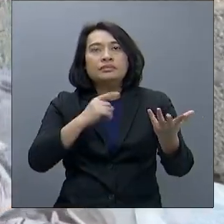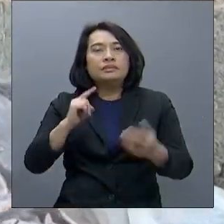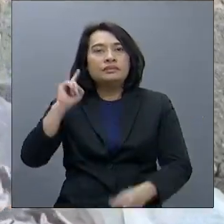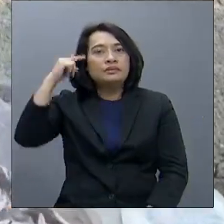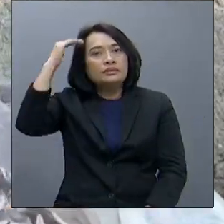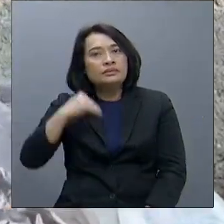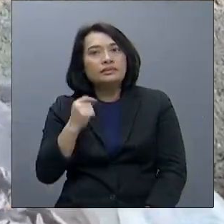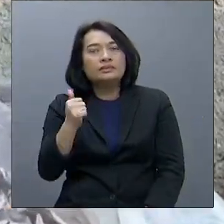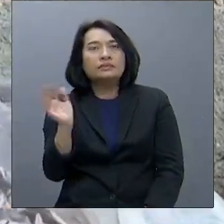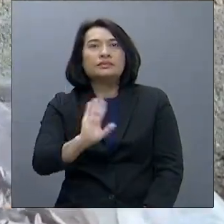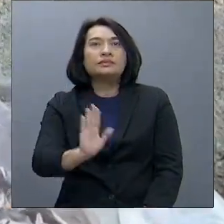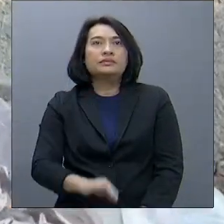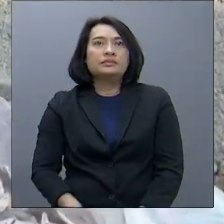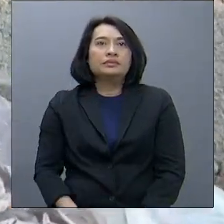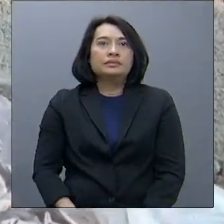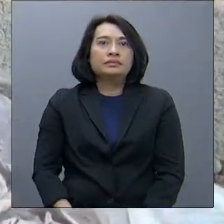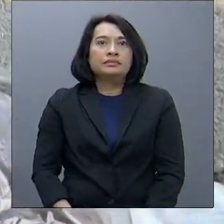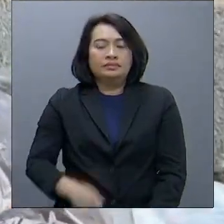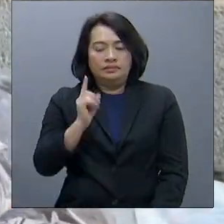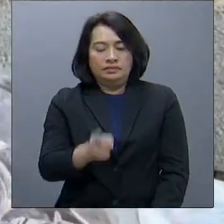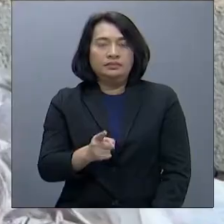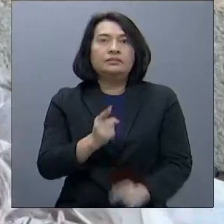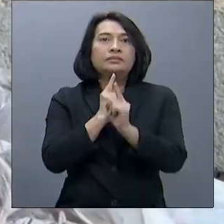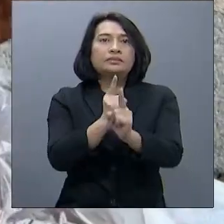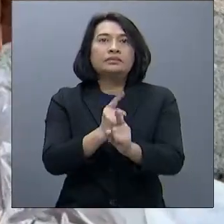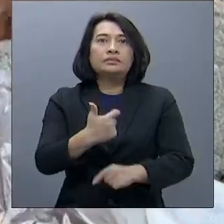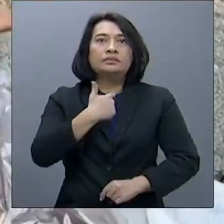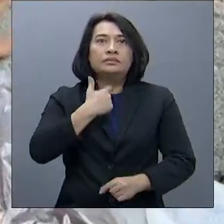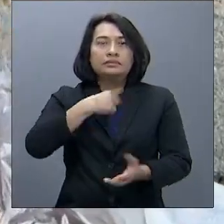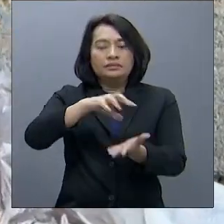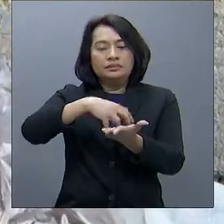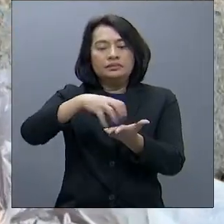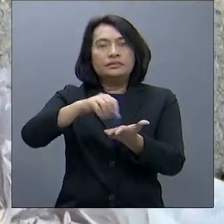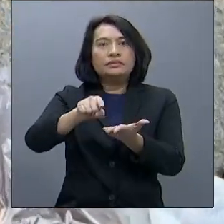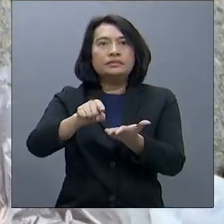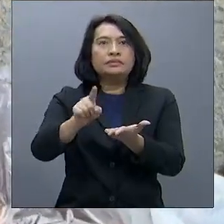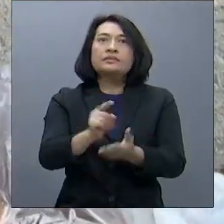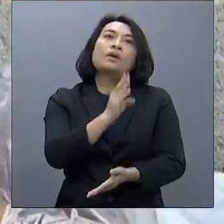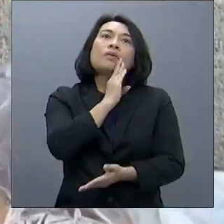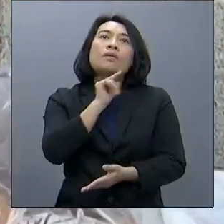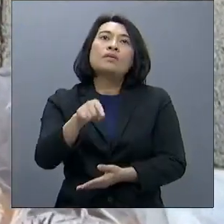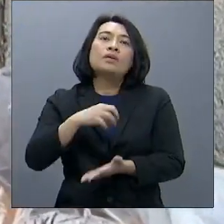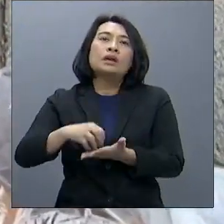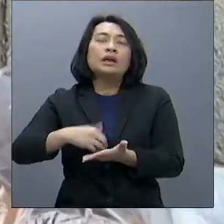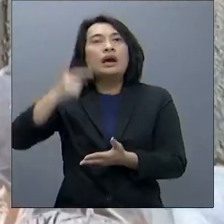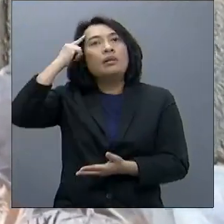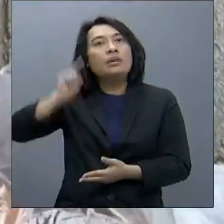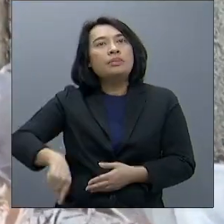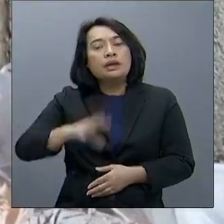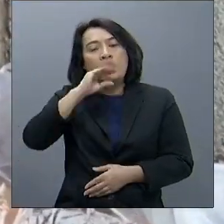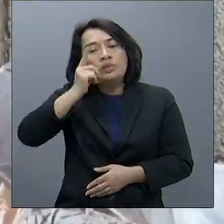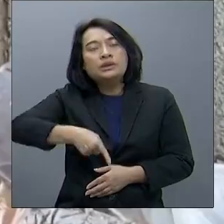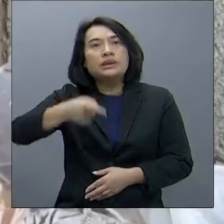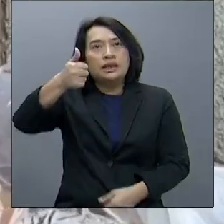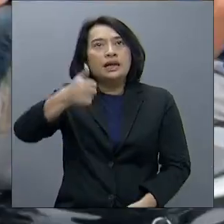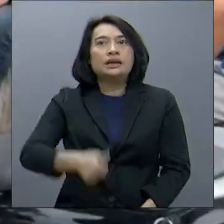ไม่ใช่นะคือเรื่องจริงมันเป็นอย่างนั้นถ้าป้าจะเล่าโกหกอ่ะป้าเล่าไม่ถูกอ่ะถ้าพูดเรื่องจริงเนี่ยพูด